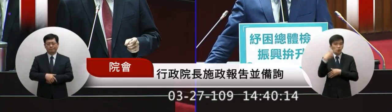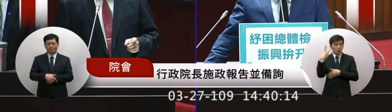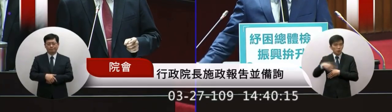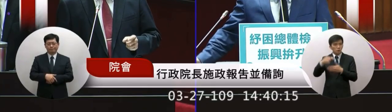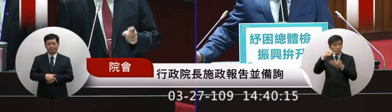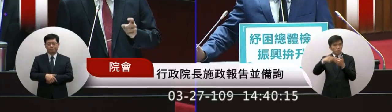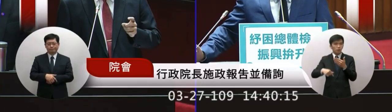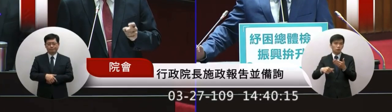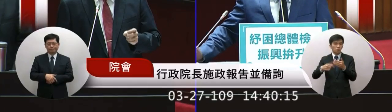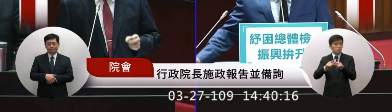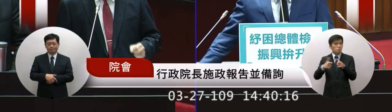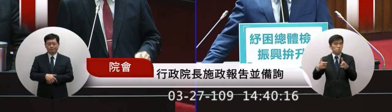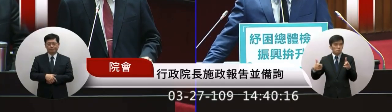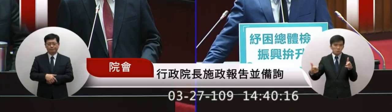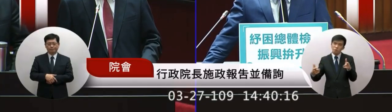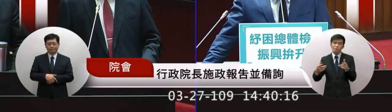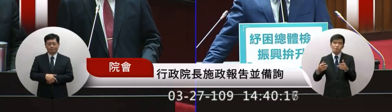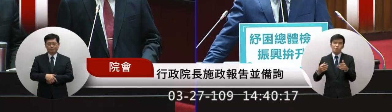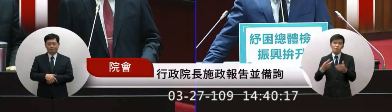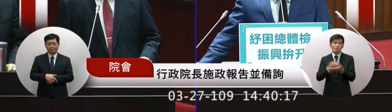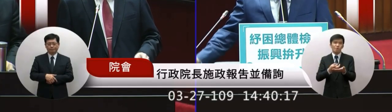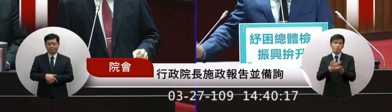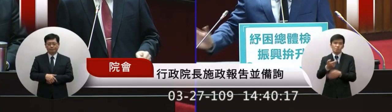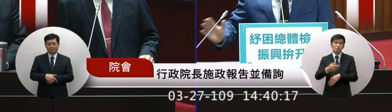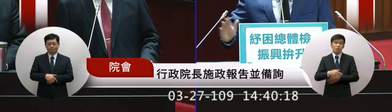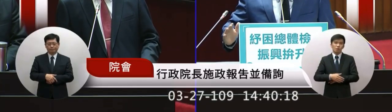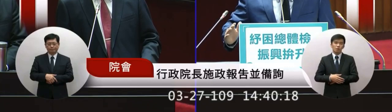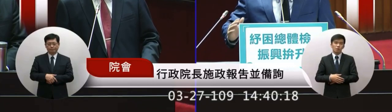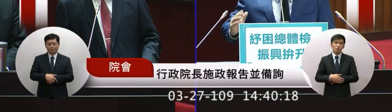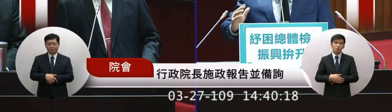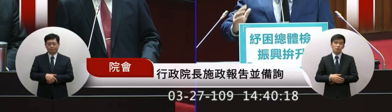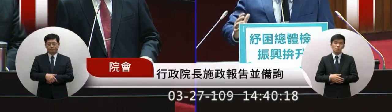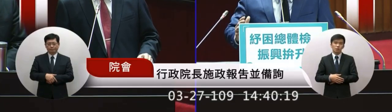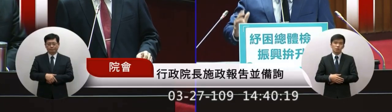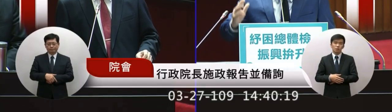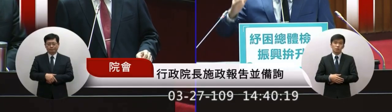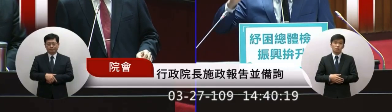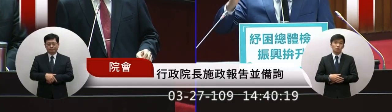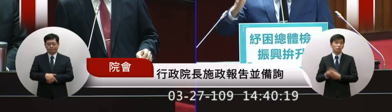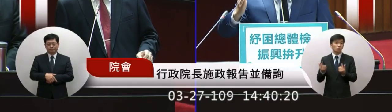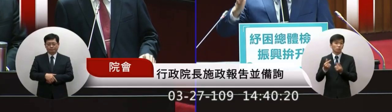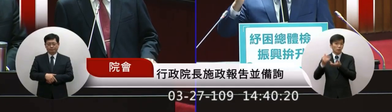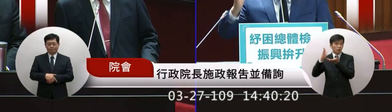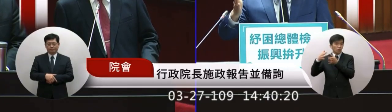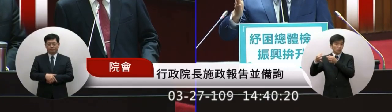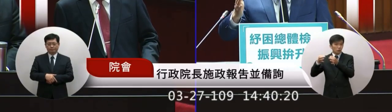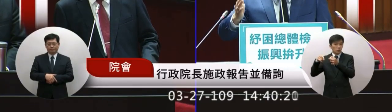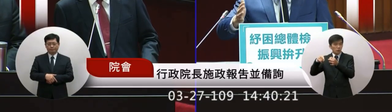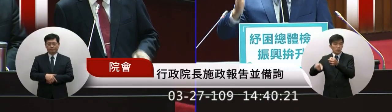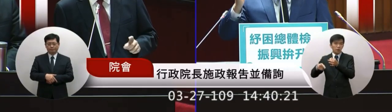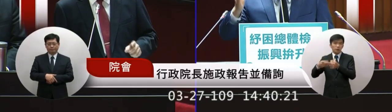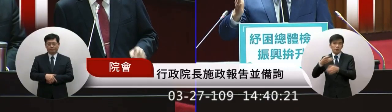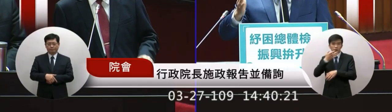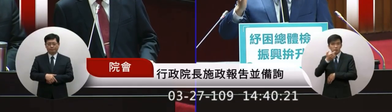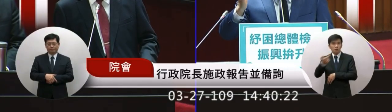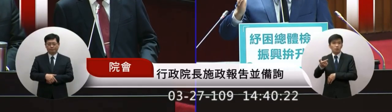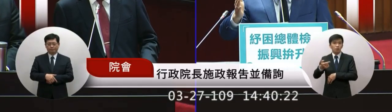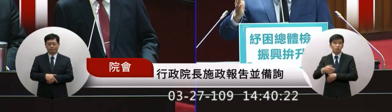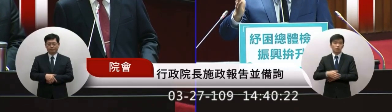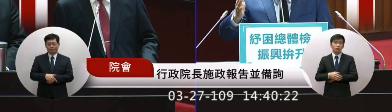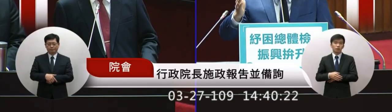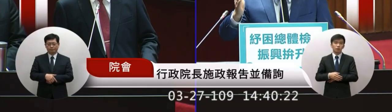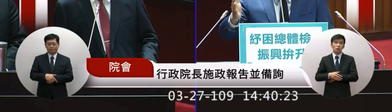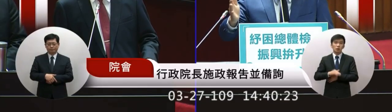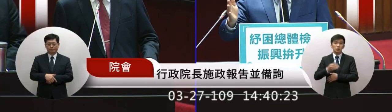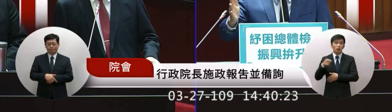件上，其实并不是那么友善，甚至很多他餐饮业有时因为餐饮业受伤是最重的，可是餐饮业通常都